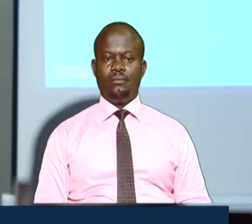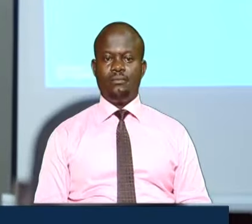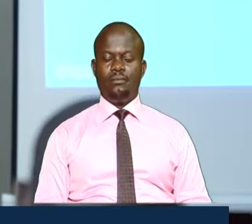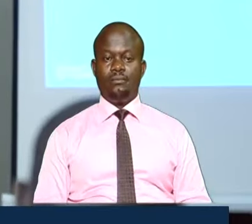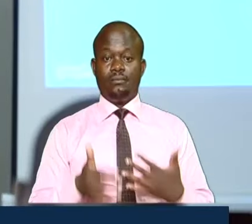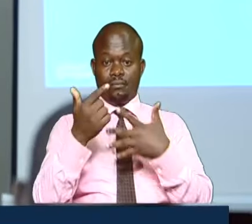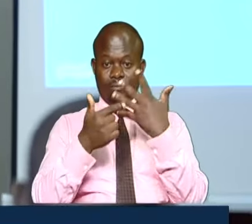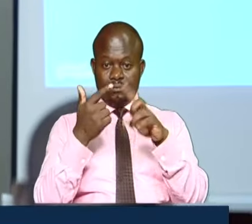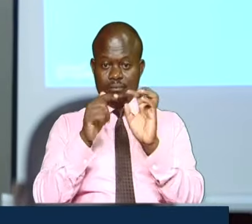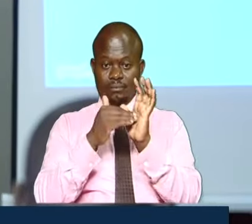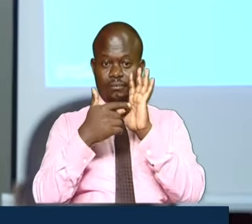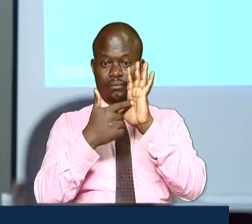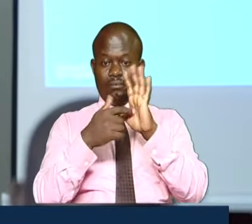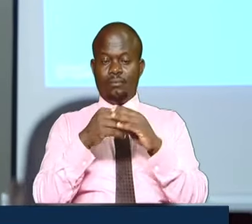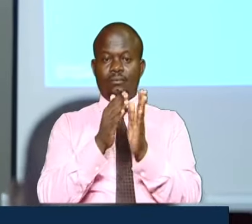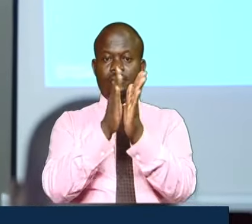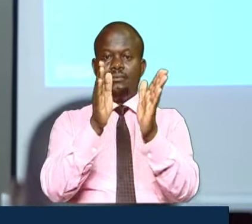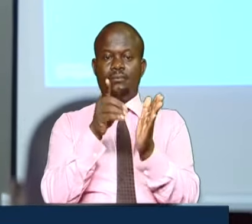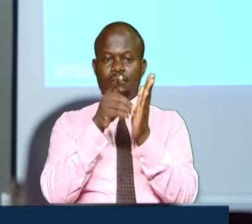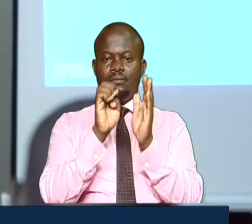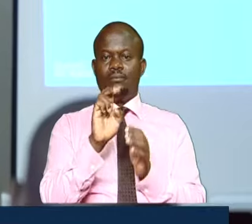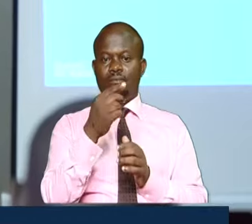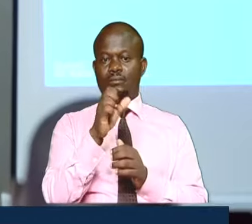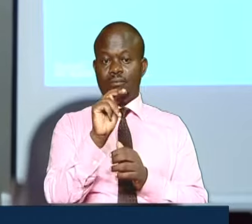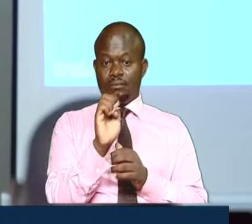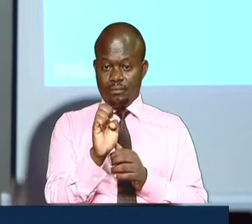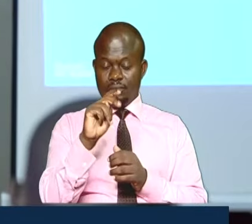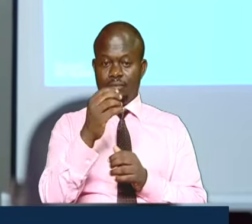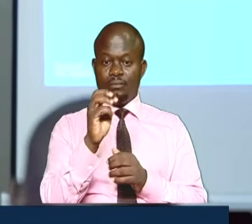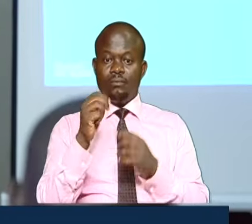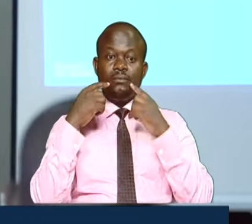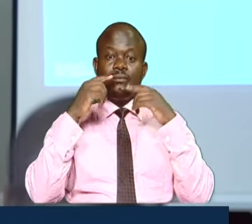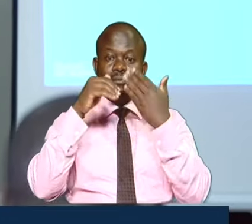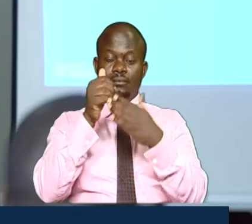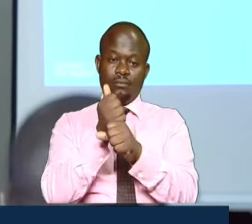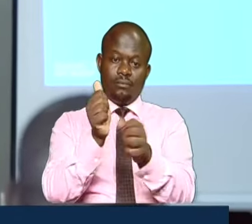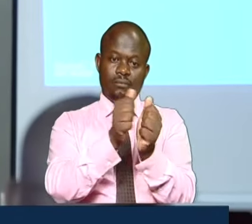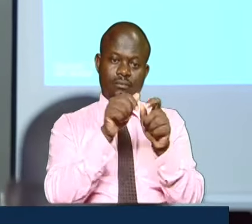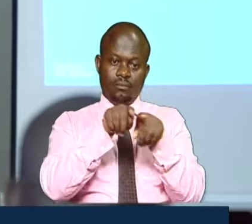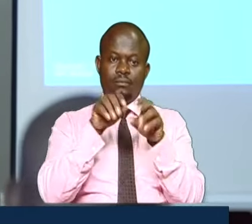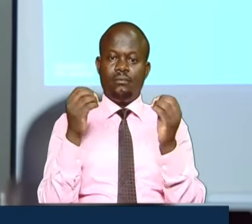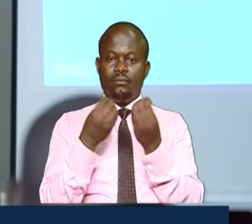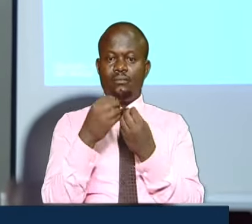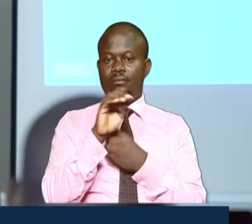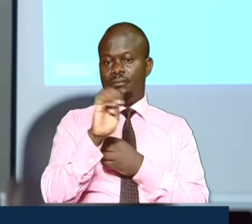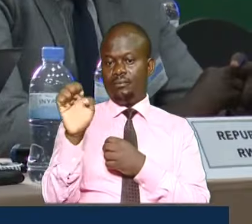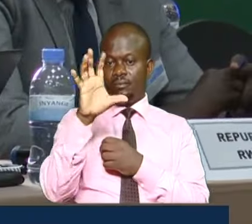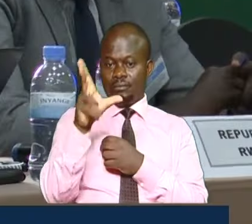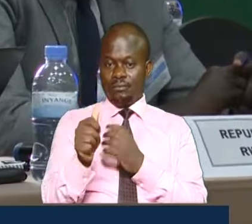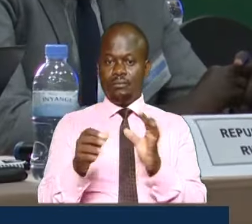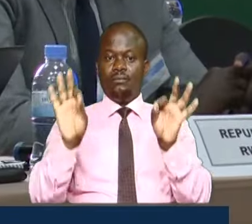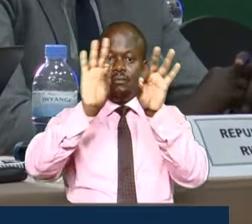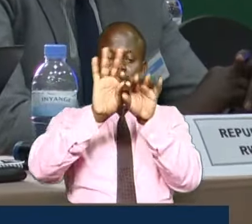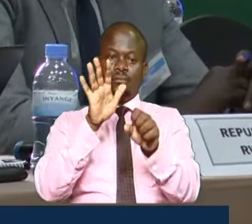Ibi kandi binashimangirwa na Brigadier General Dr. Eugene Goga ugaragaza ko gutahiriza umugozi umwe nk'umuryango wa Afurika y'Iburasirazuba ari